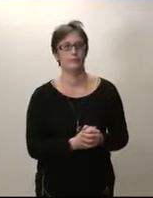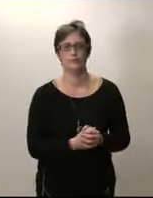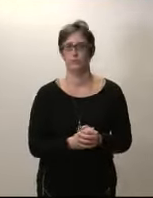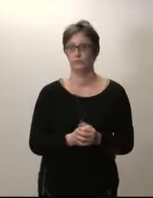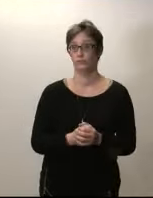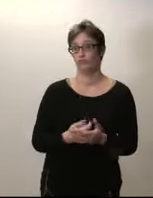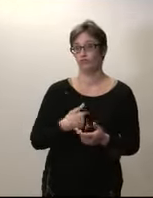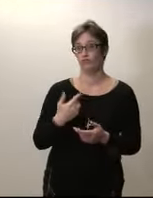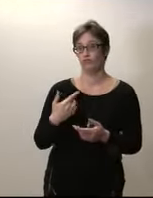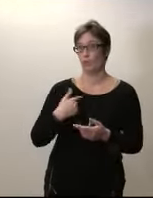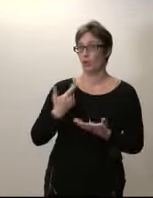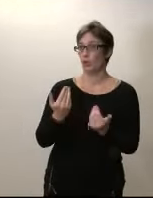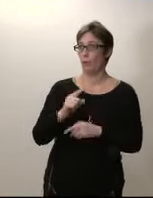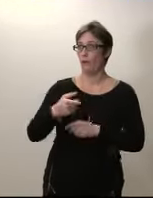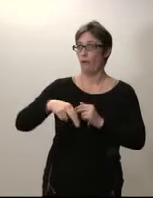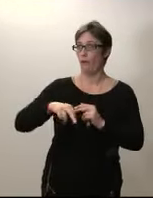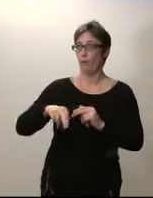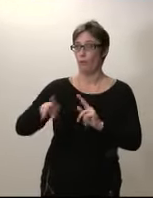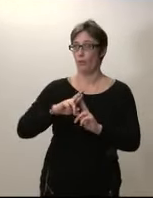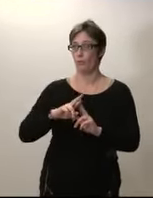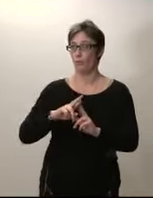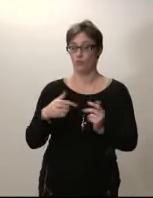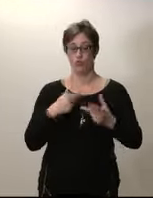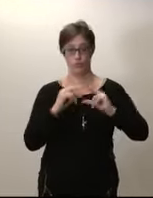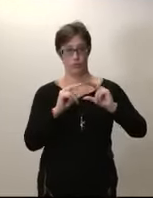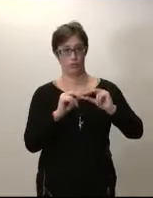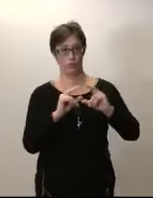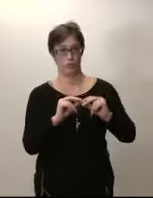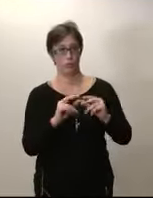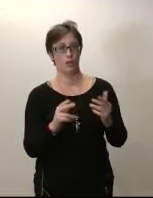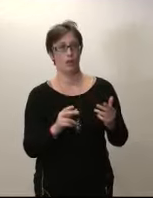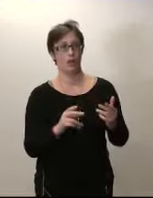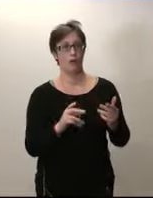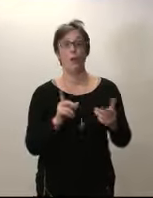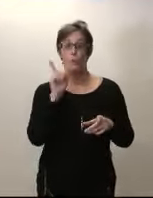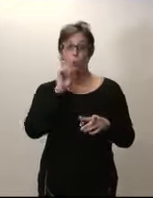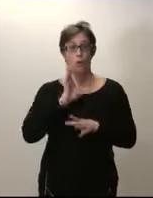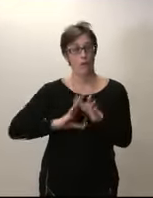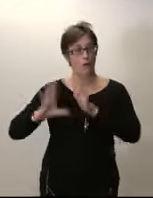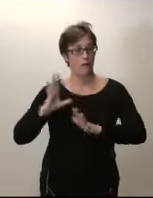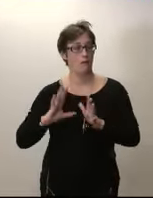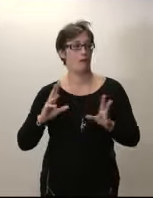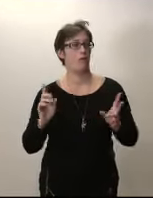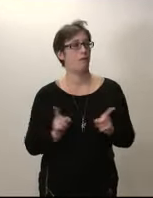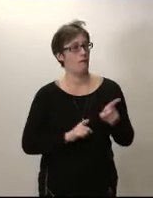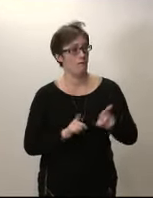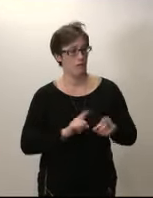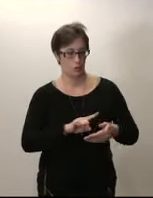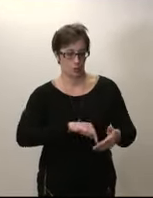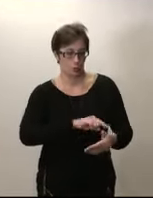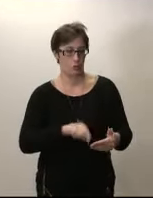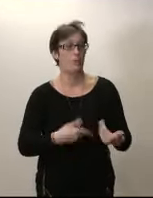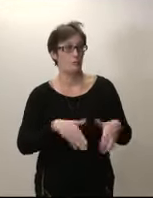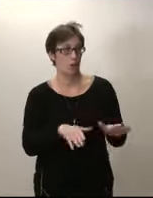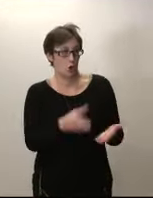Pardon ? Je n'attendais pas forcément de réponse. Je vous ai donné simplement des explications sur les raisons pour lesquelles j'ai supprimé à l'époque cette manifestation. Mais je vous en prie, je vous